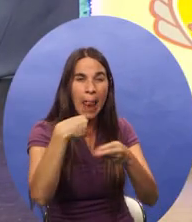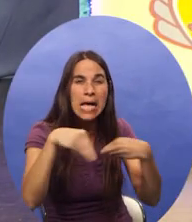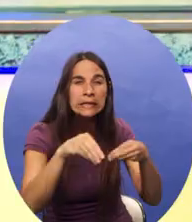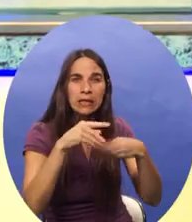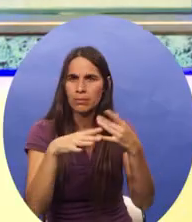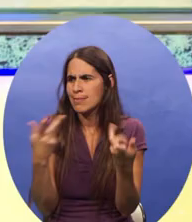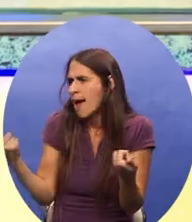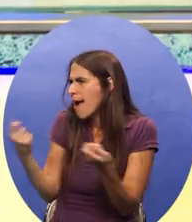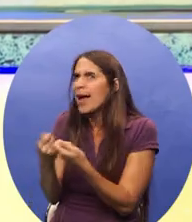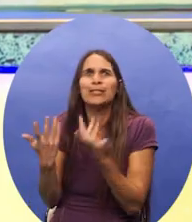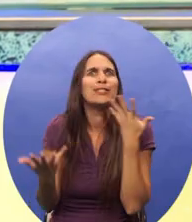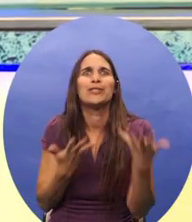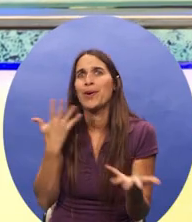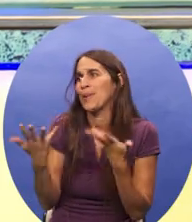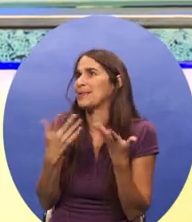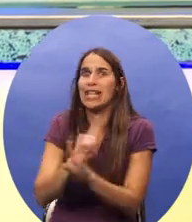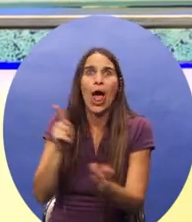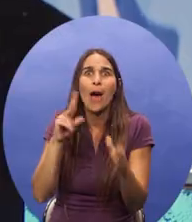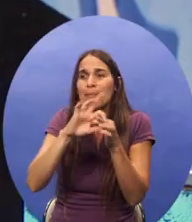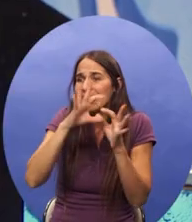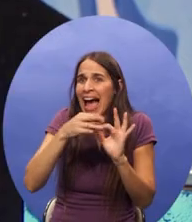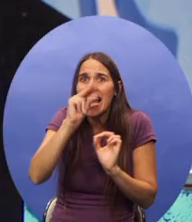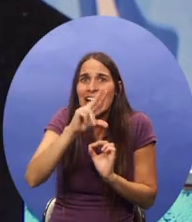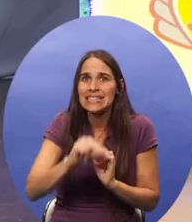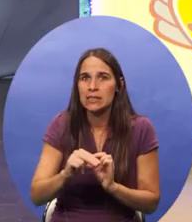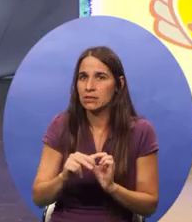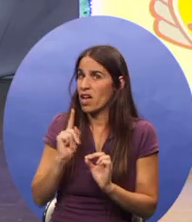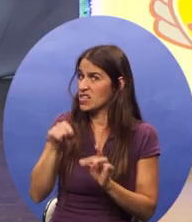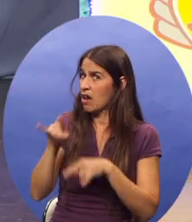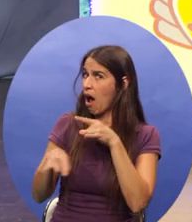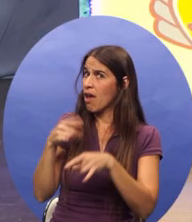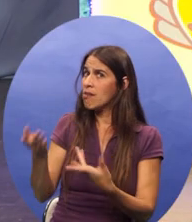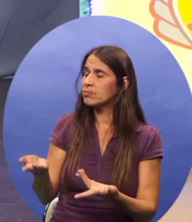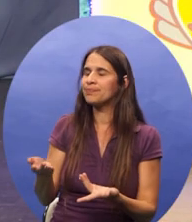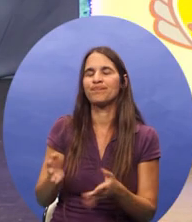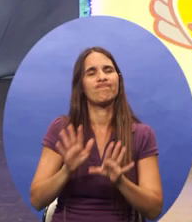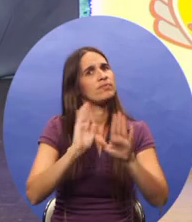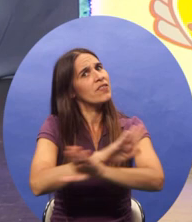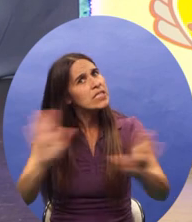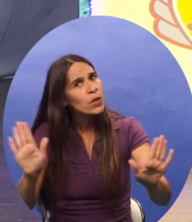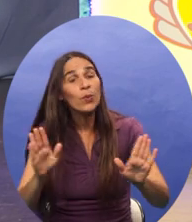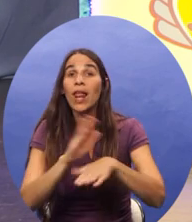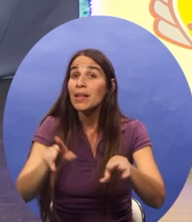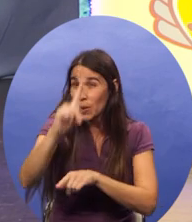שפן צבעים מפלסטיק? זה אפילו לא מתחרז! אבל זו חיה! תפסיקו! ילדים, אתם כבר יודעים